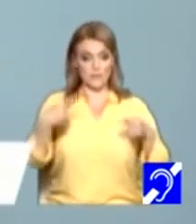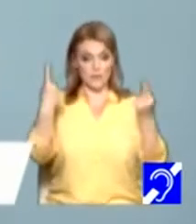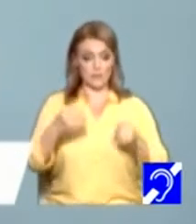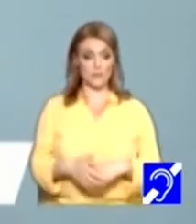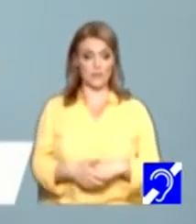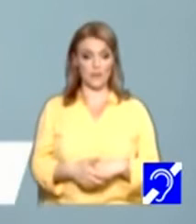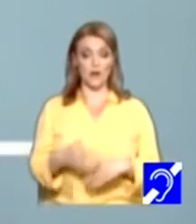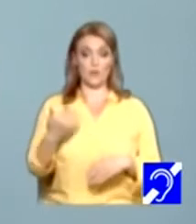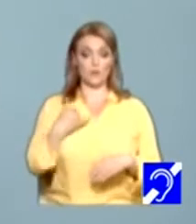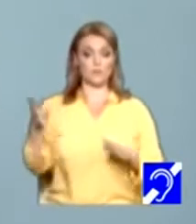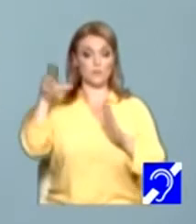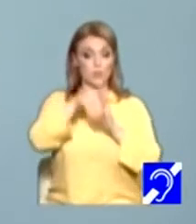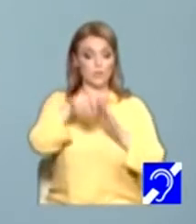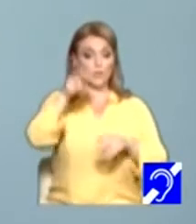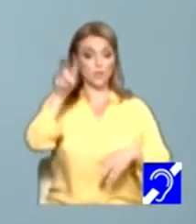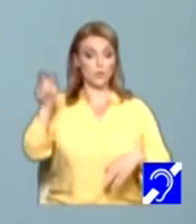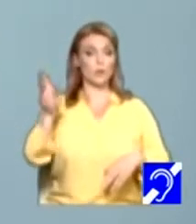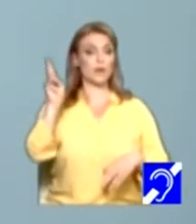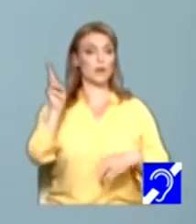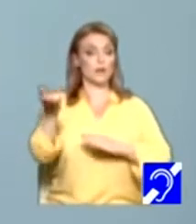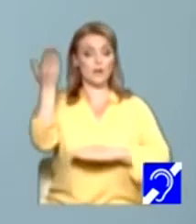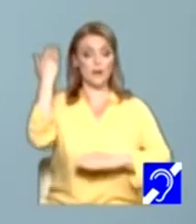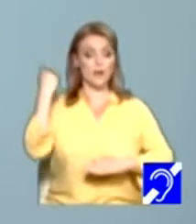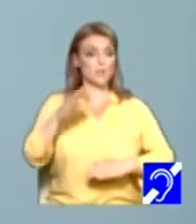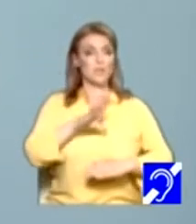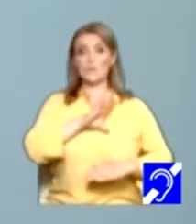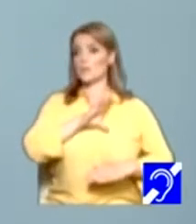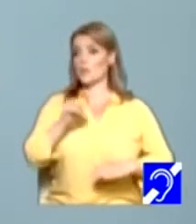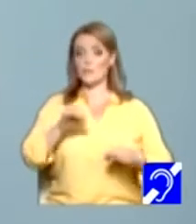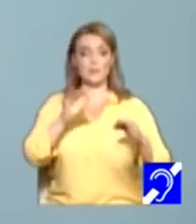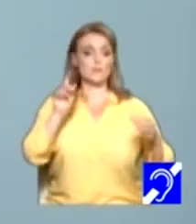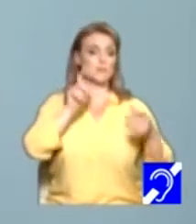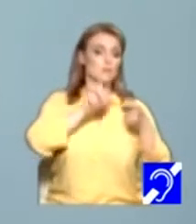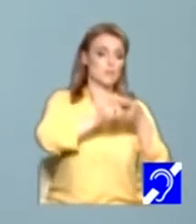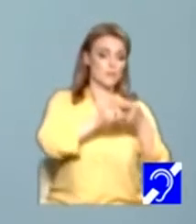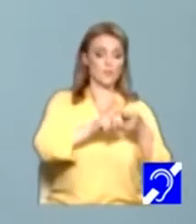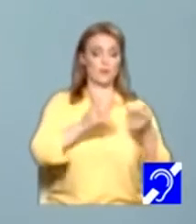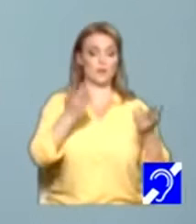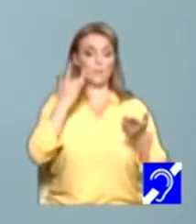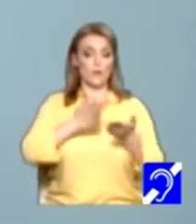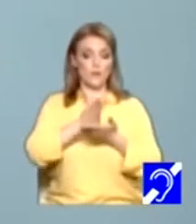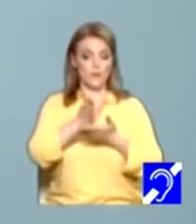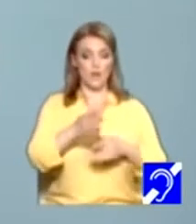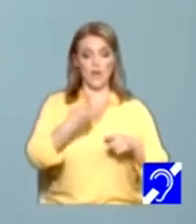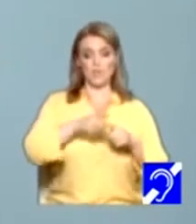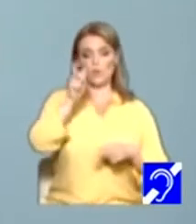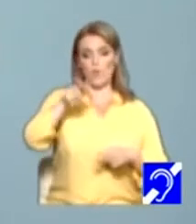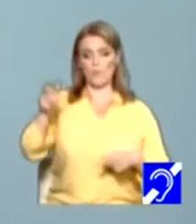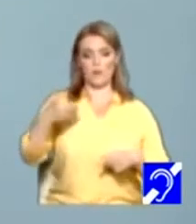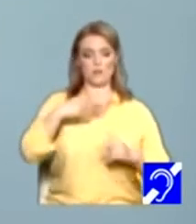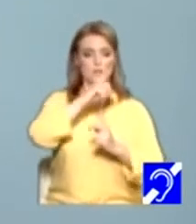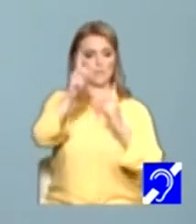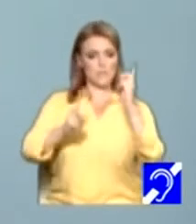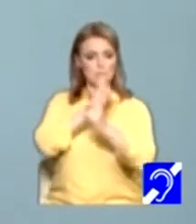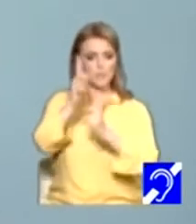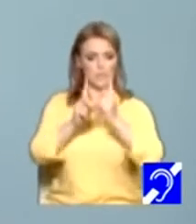fost implicați în politică. Sunt oameni care vor o schimbare pentru ei și pentru țară. Sunt oamenii care fac viața